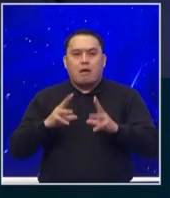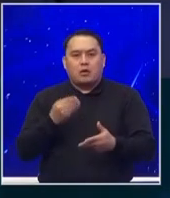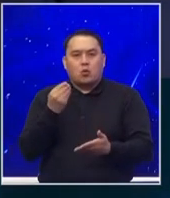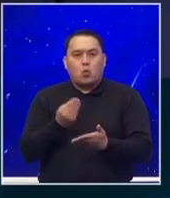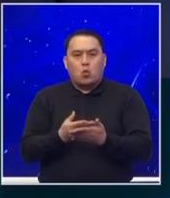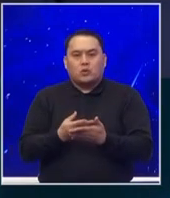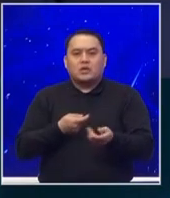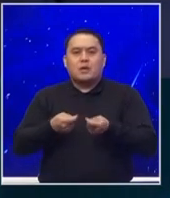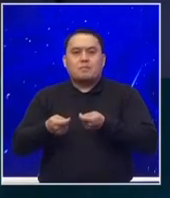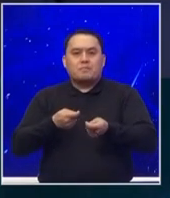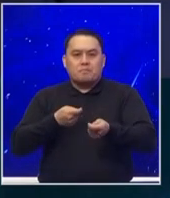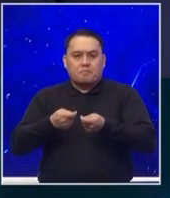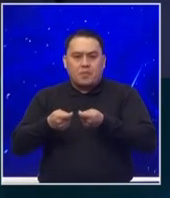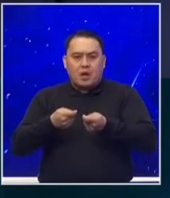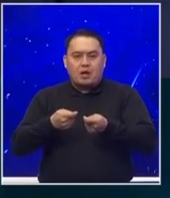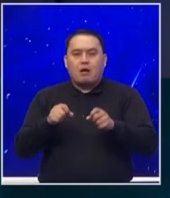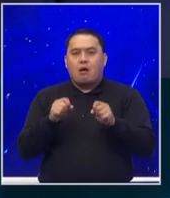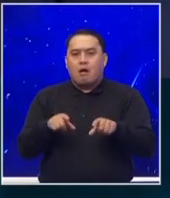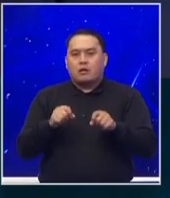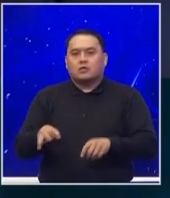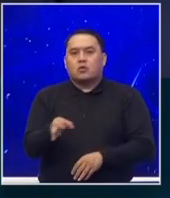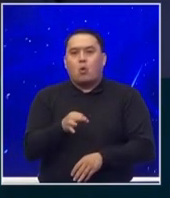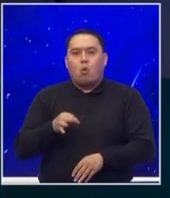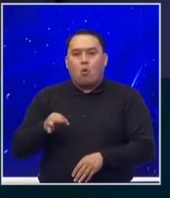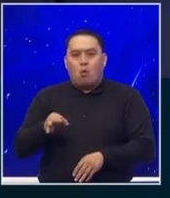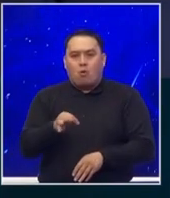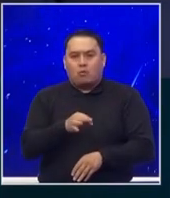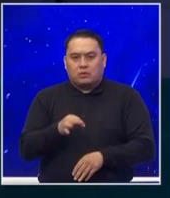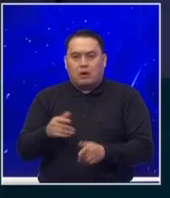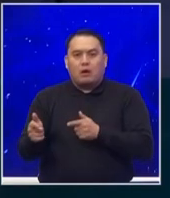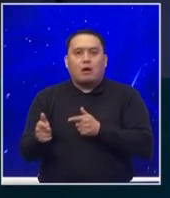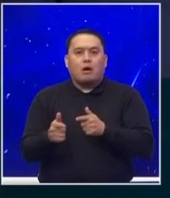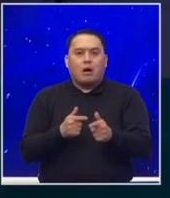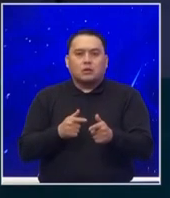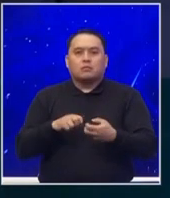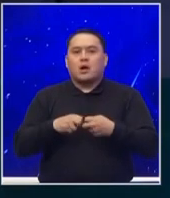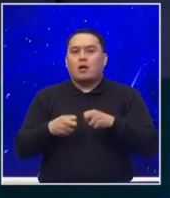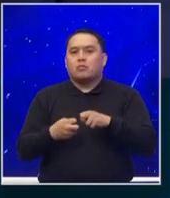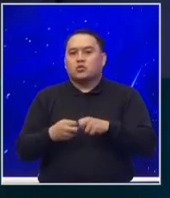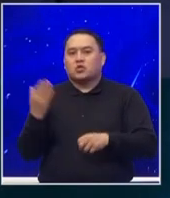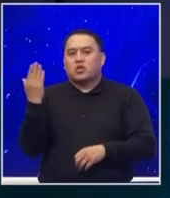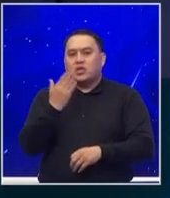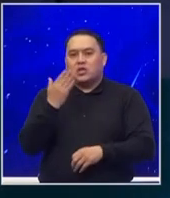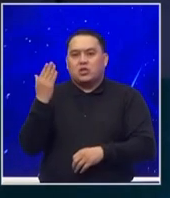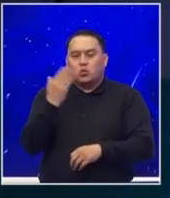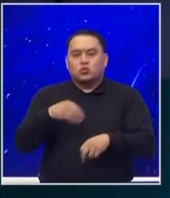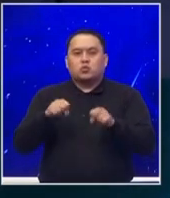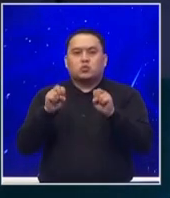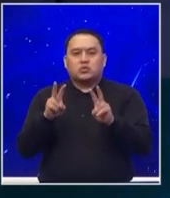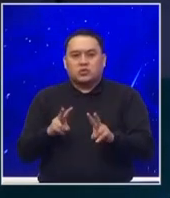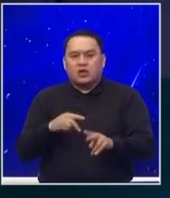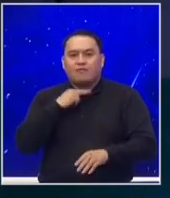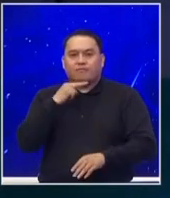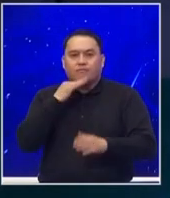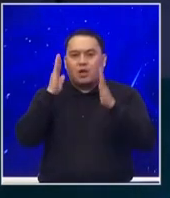қуатты империялардың бірі болған Алтын Орда тарихы байын тұрған жоқ па? Бұл мәселеге болашақта кино саласының мамандары баса